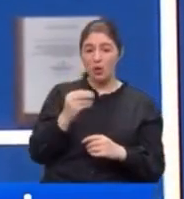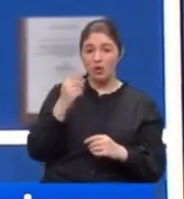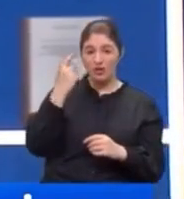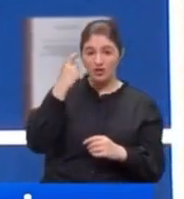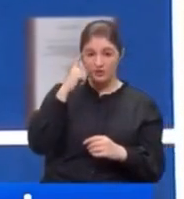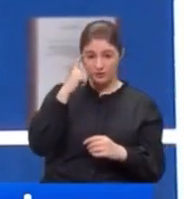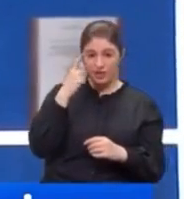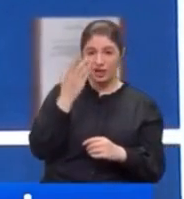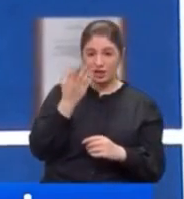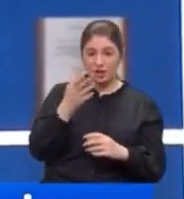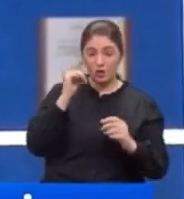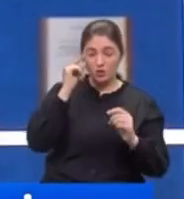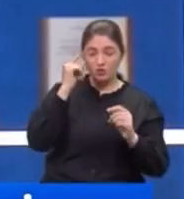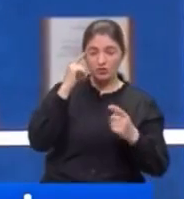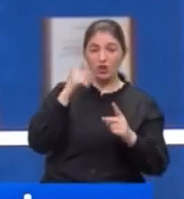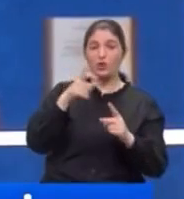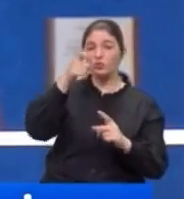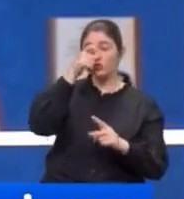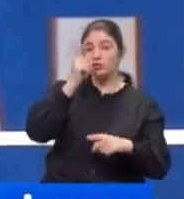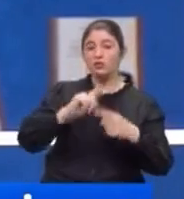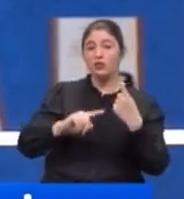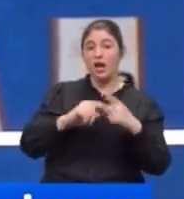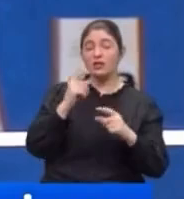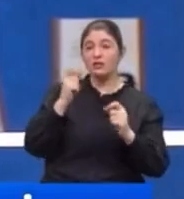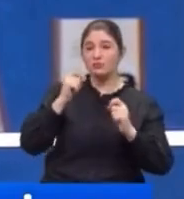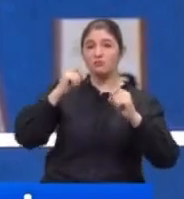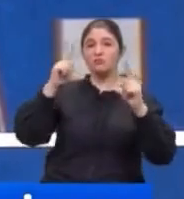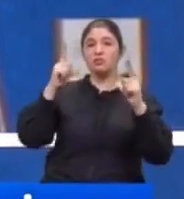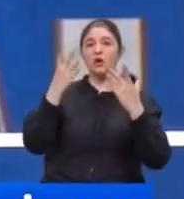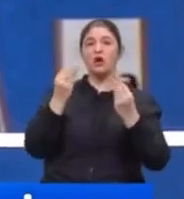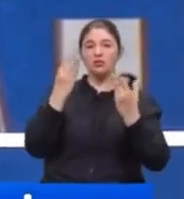şuura Türk siyaseti ayıkken